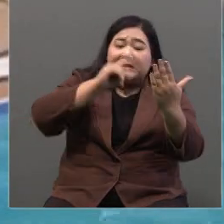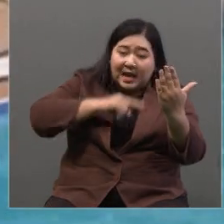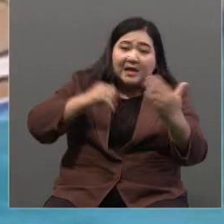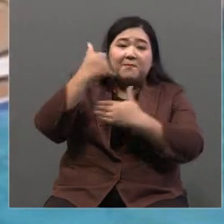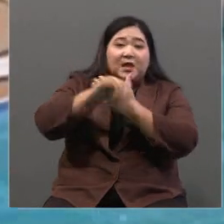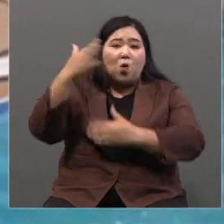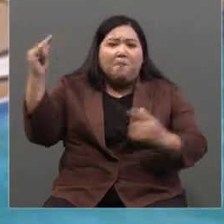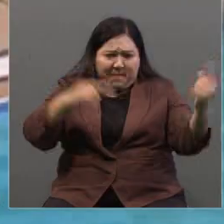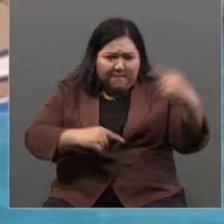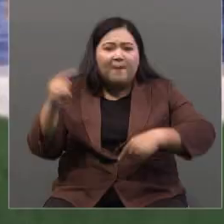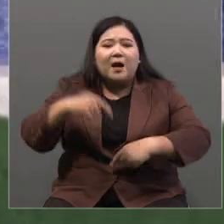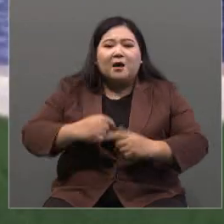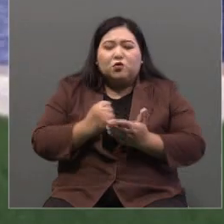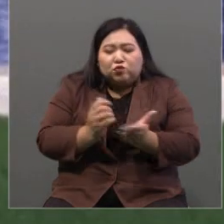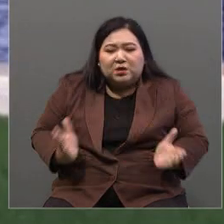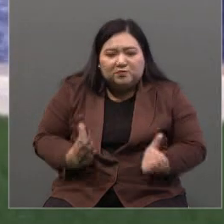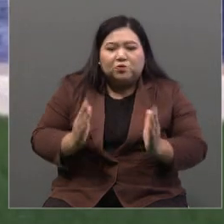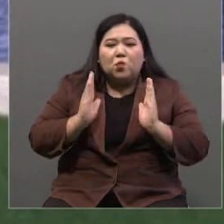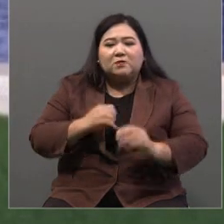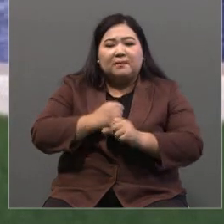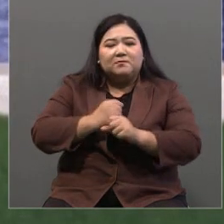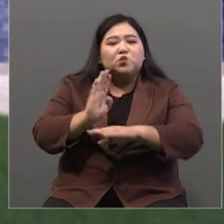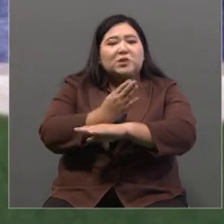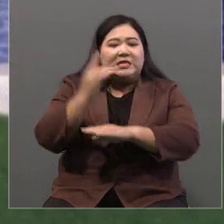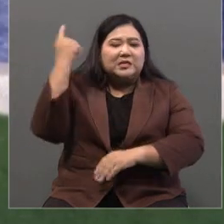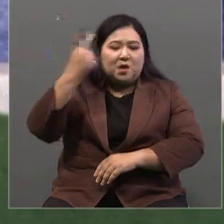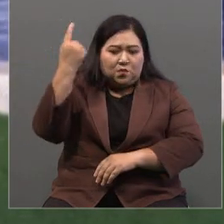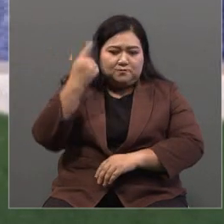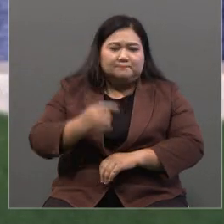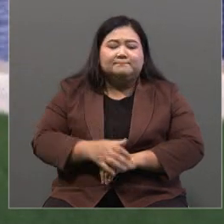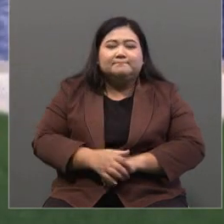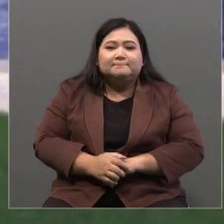กลับมาผลักดันเพื่อช่วยเหลือผู้ประกอบการอีกครั้งครับ